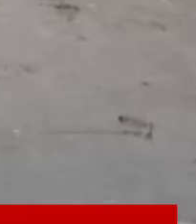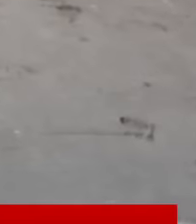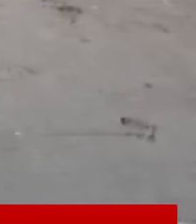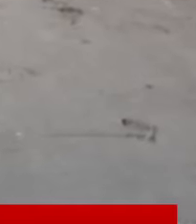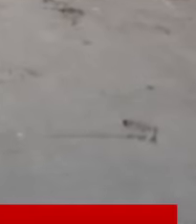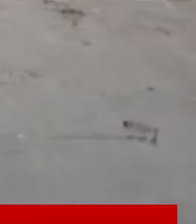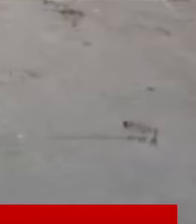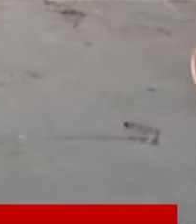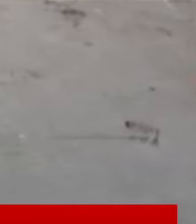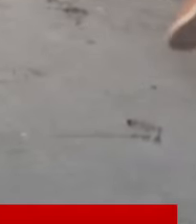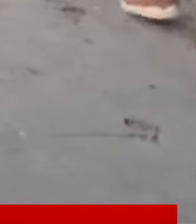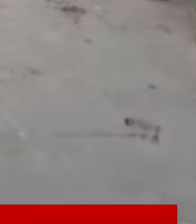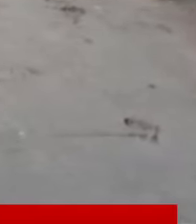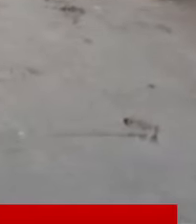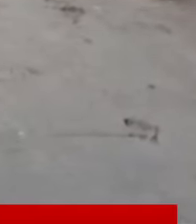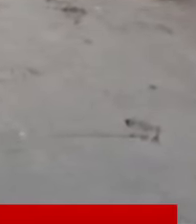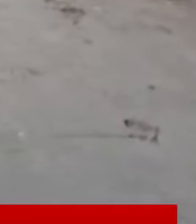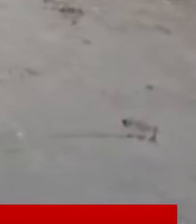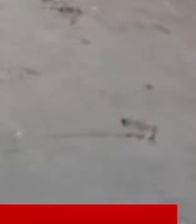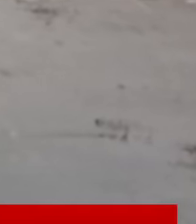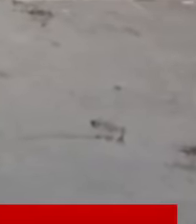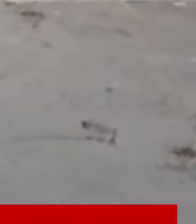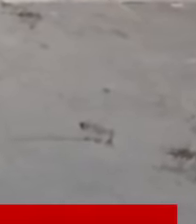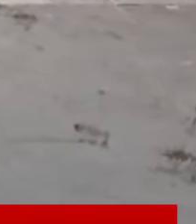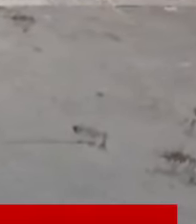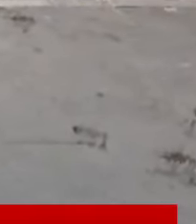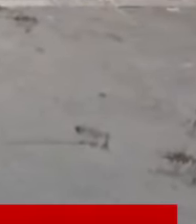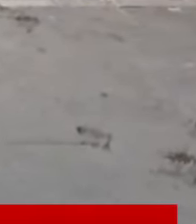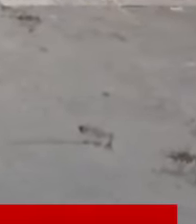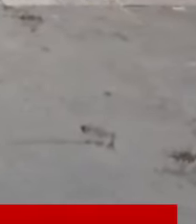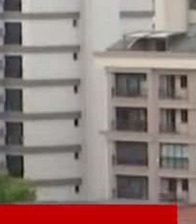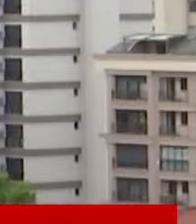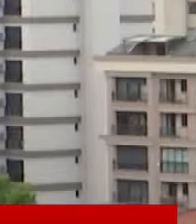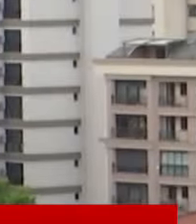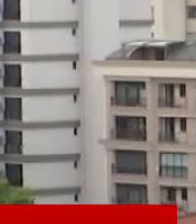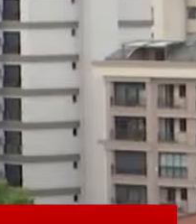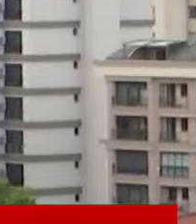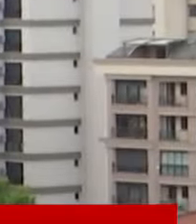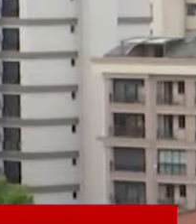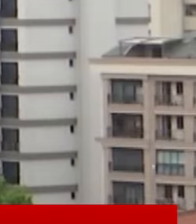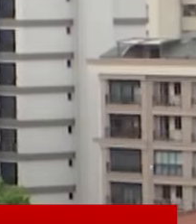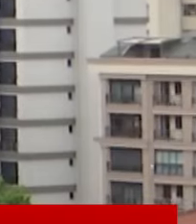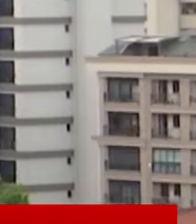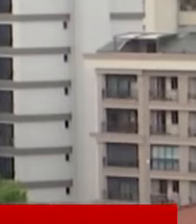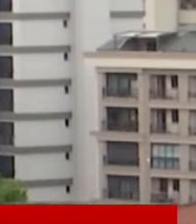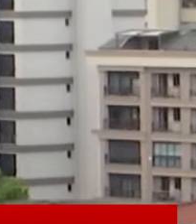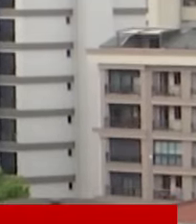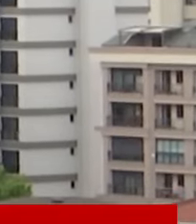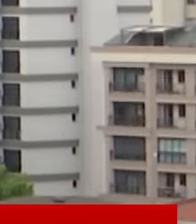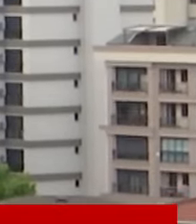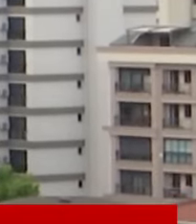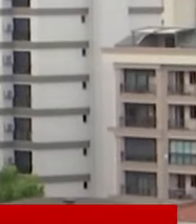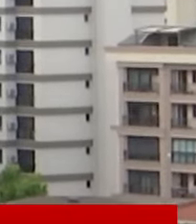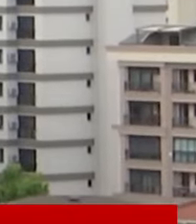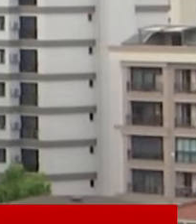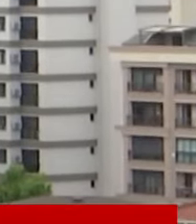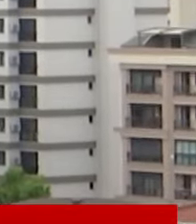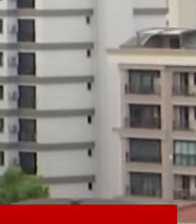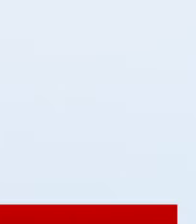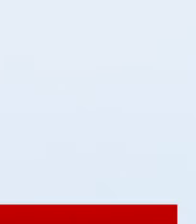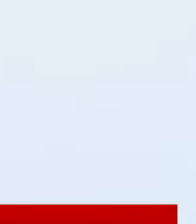sağlığa Ulaş gorsun ulaşan paran yetmiyor ne geçime ne kiraya kira istanbullu'nun en büyük sorunlarından biri bir